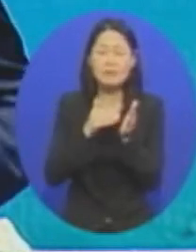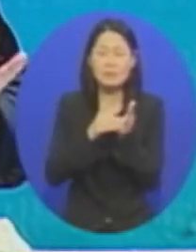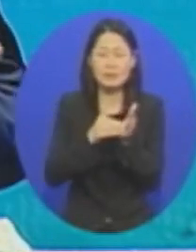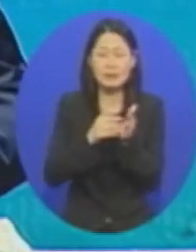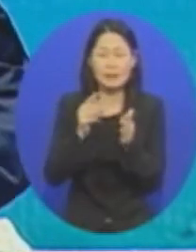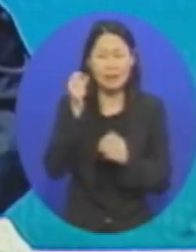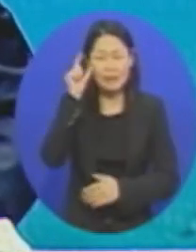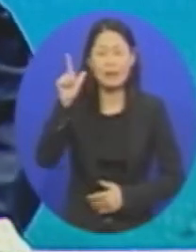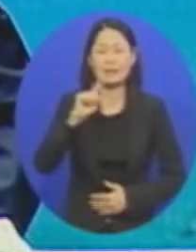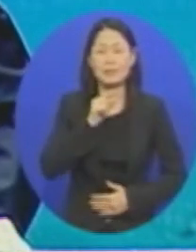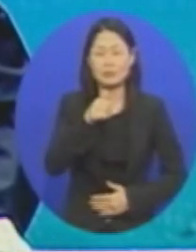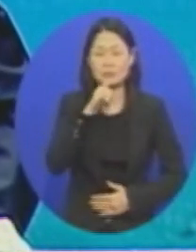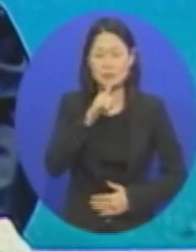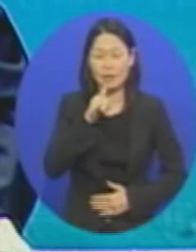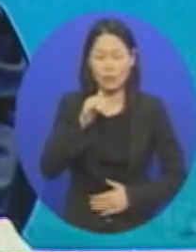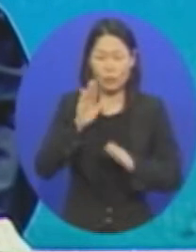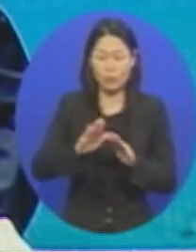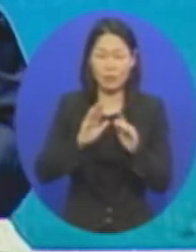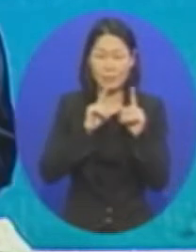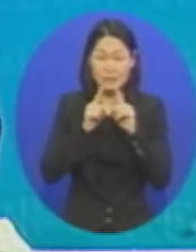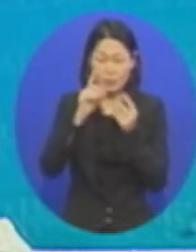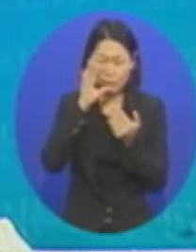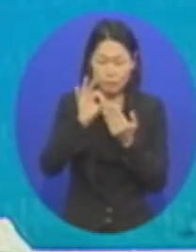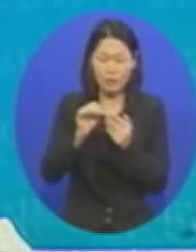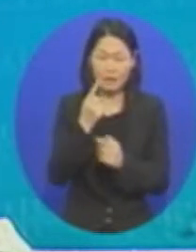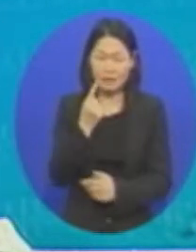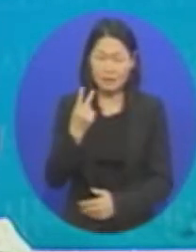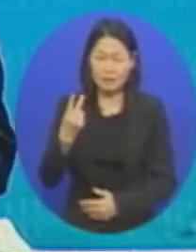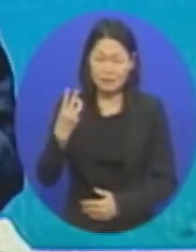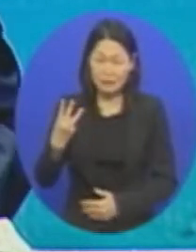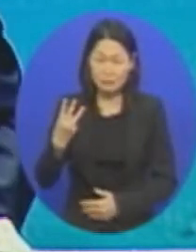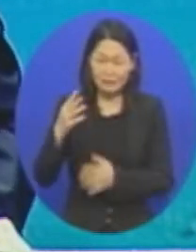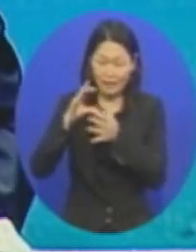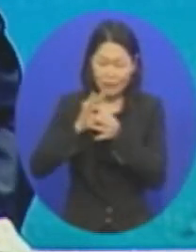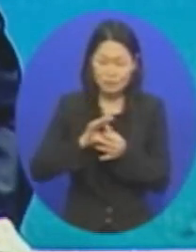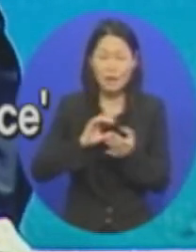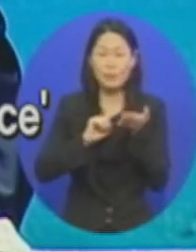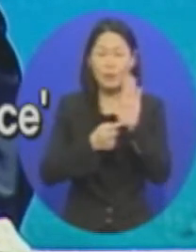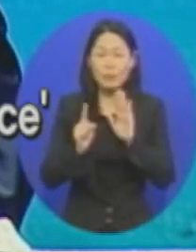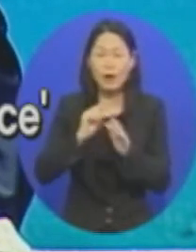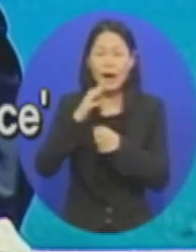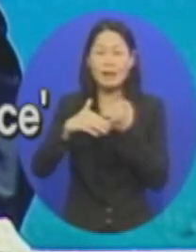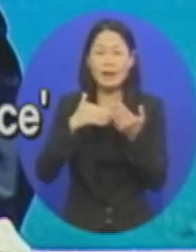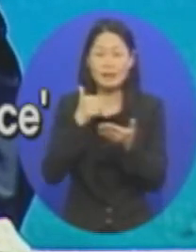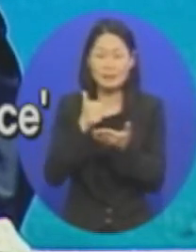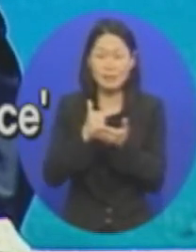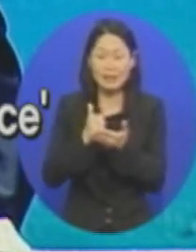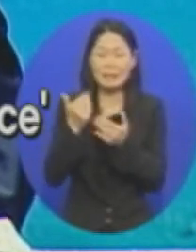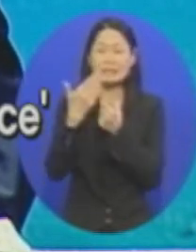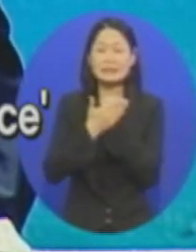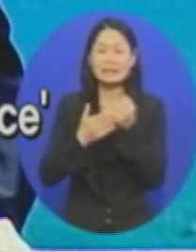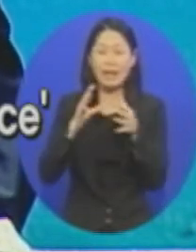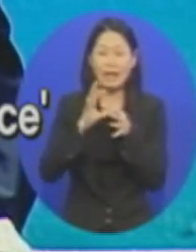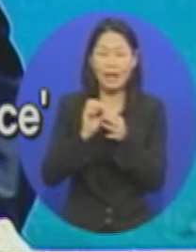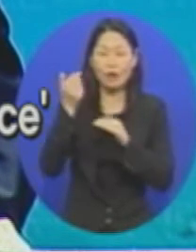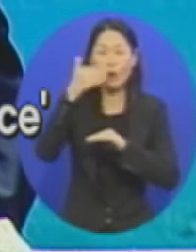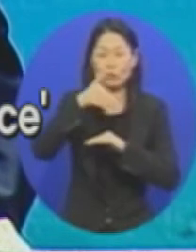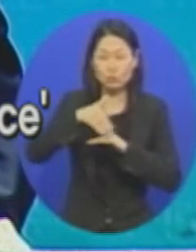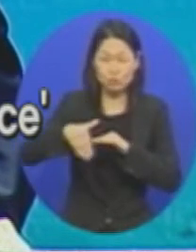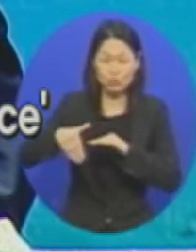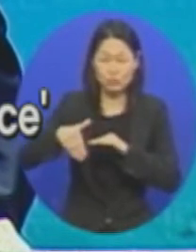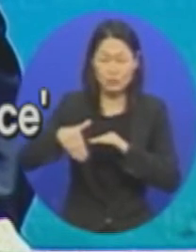2절 3자 4절에 사도 바울이 계속해서 이런 표현을 쓰고 있습니다 하나님의 그 은혜의 경륜